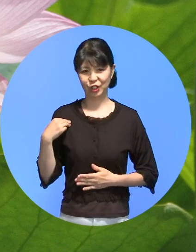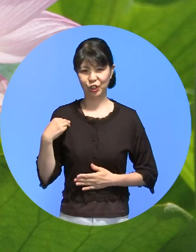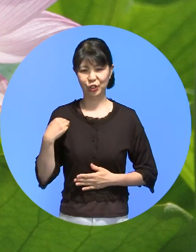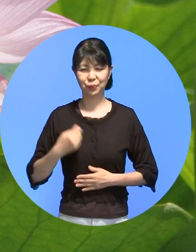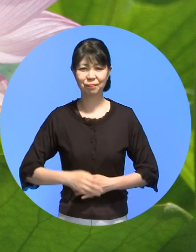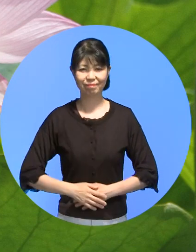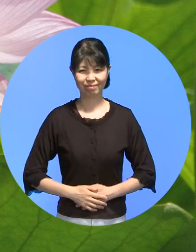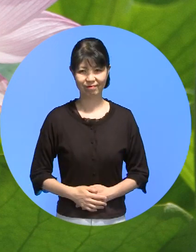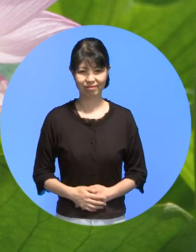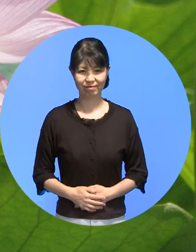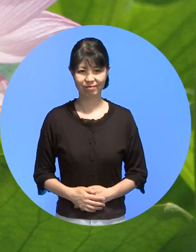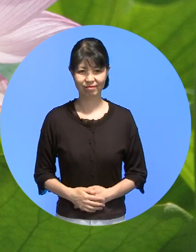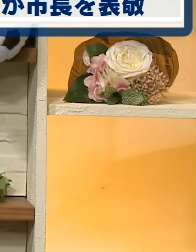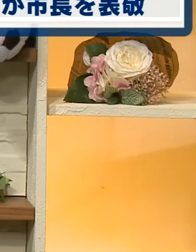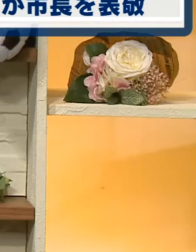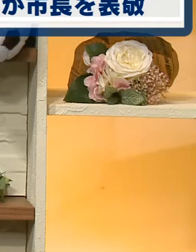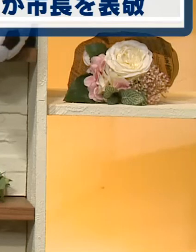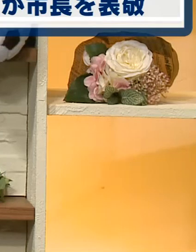で楽しめます。